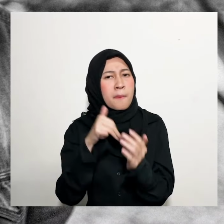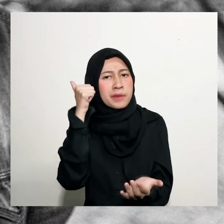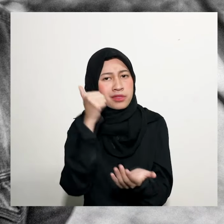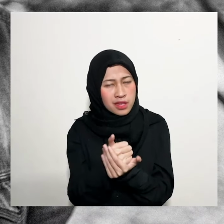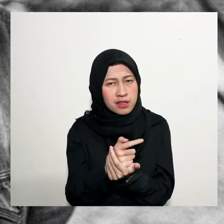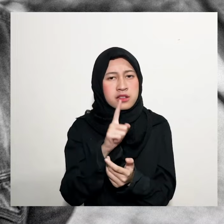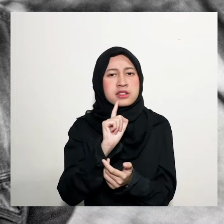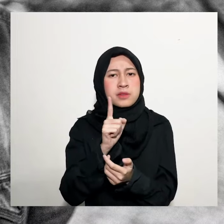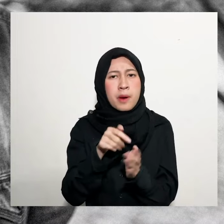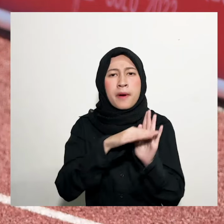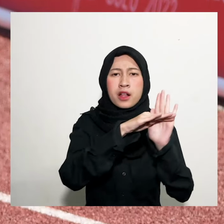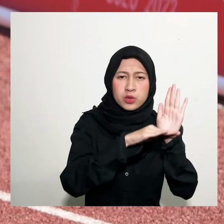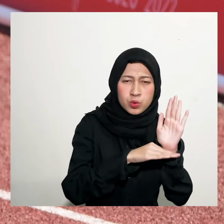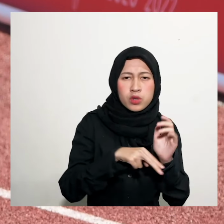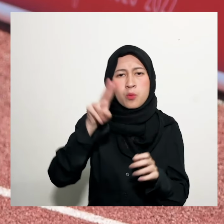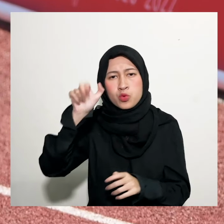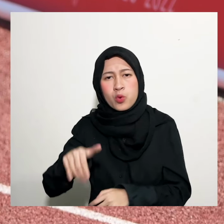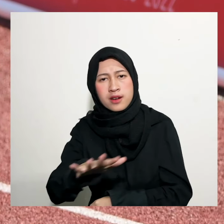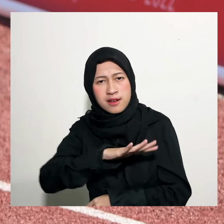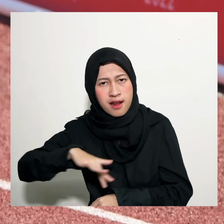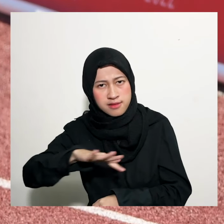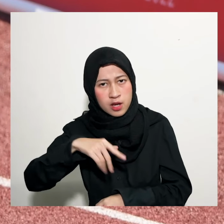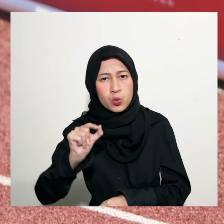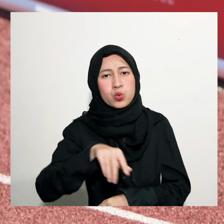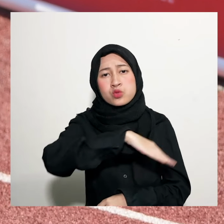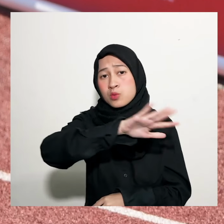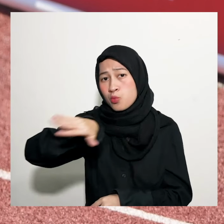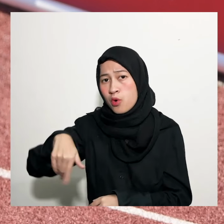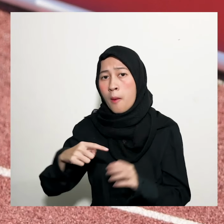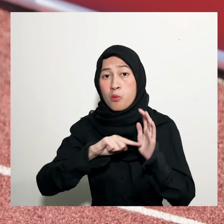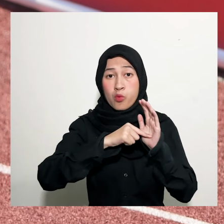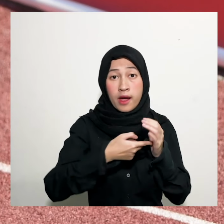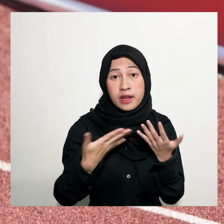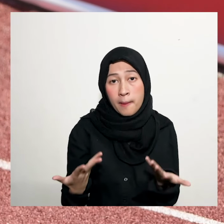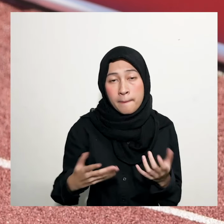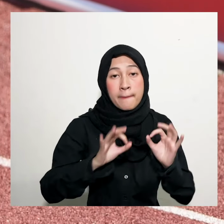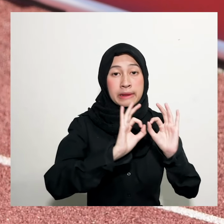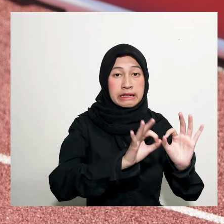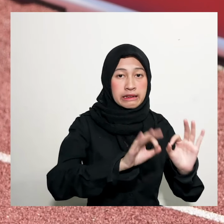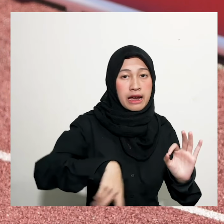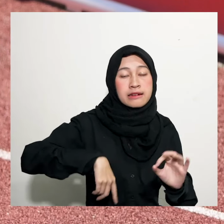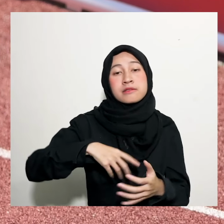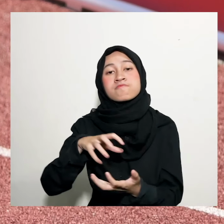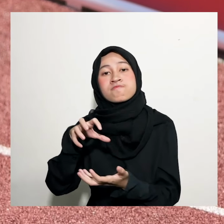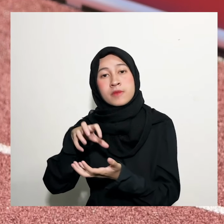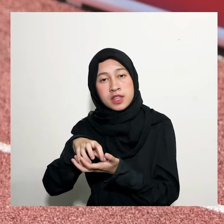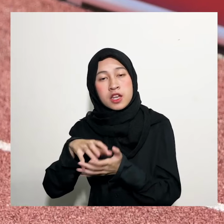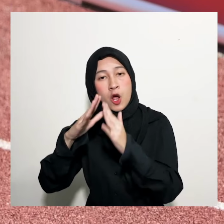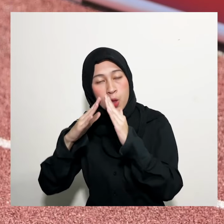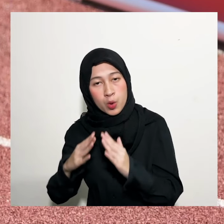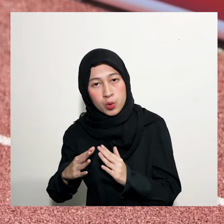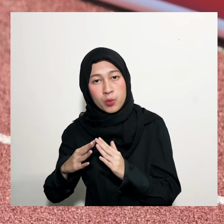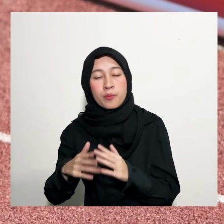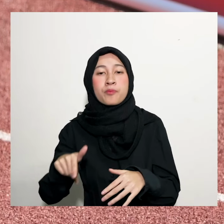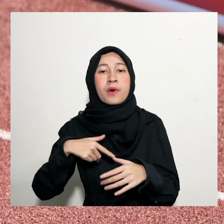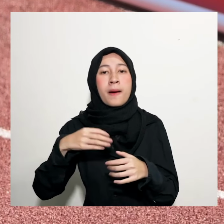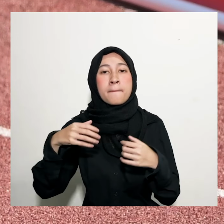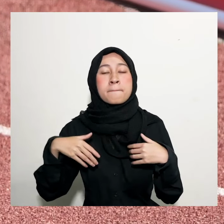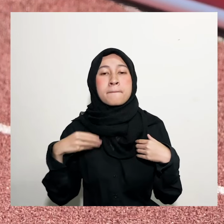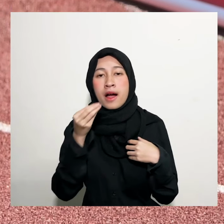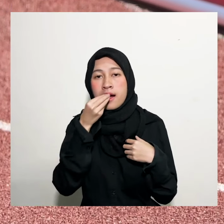penting karena HAM mengatur pemenuhan kebutuhan dasar kita semua, mulai dari pendidikan, tempat tinggal,